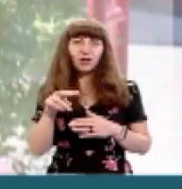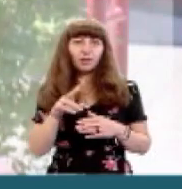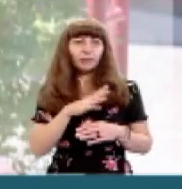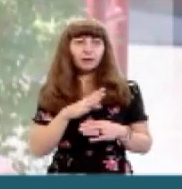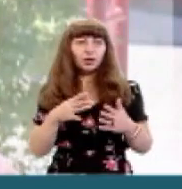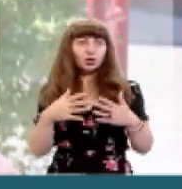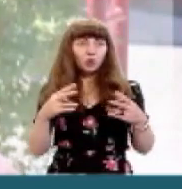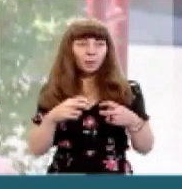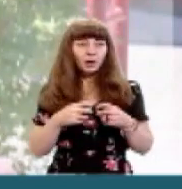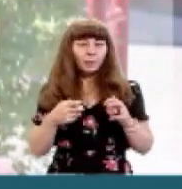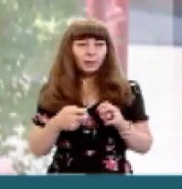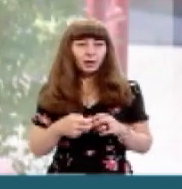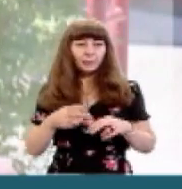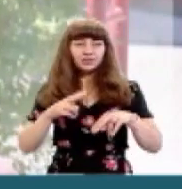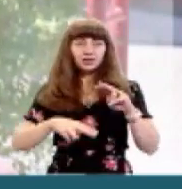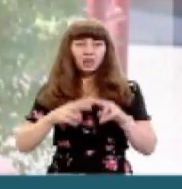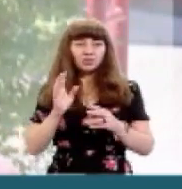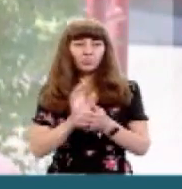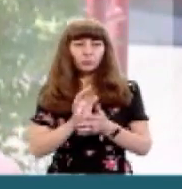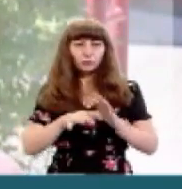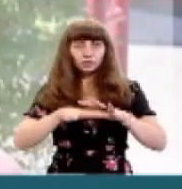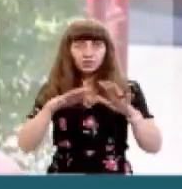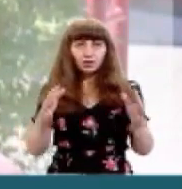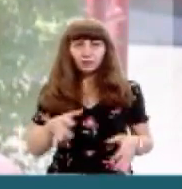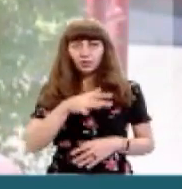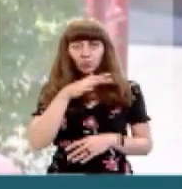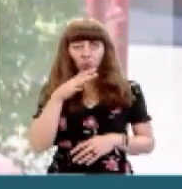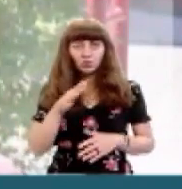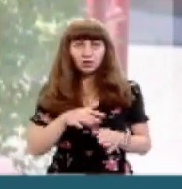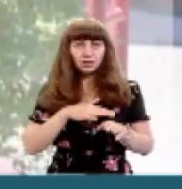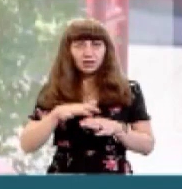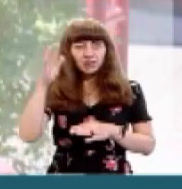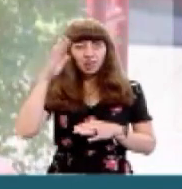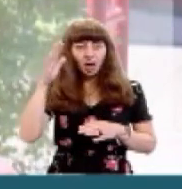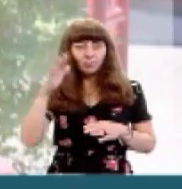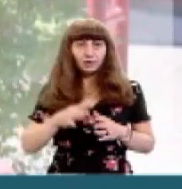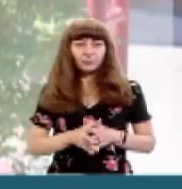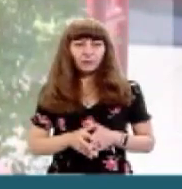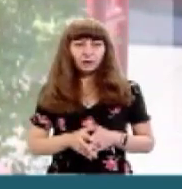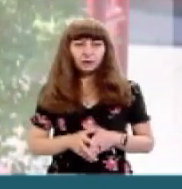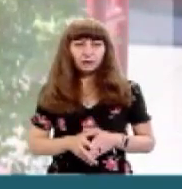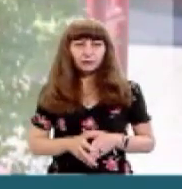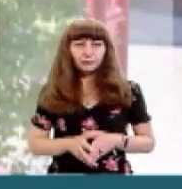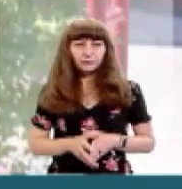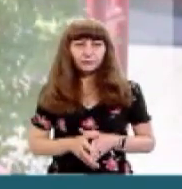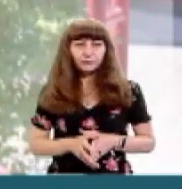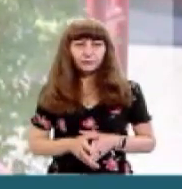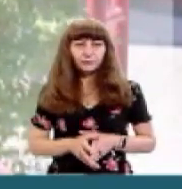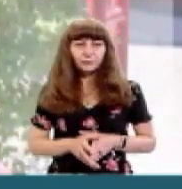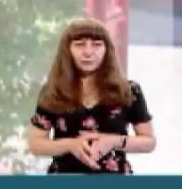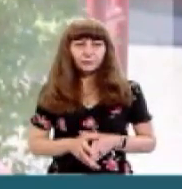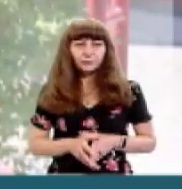Это строительный мусор очень большой был, затапливало у нас, хоть и многие знают по